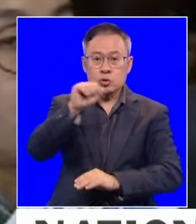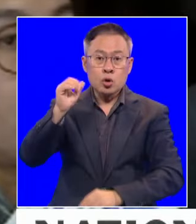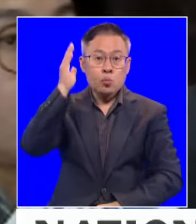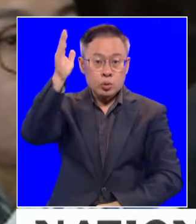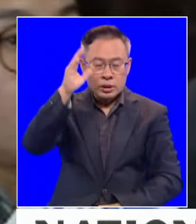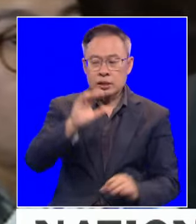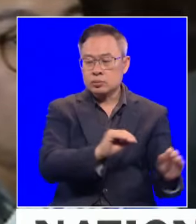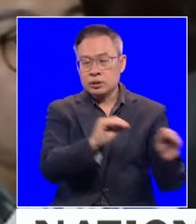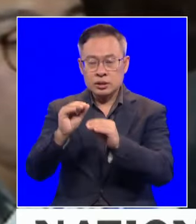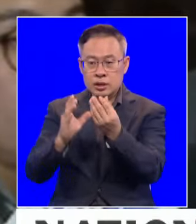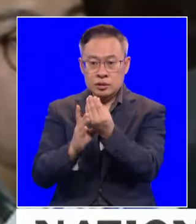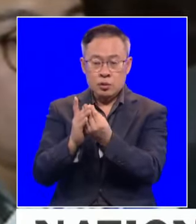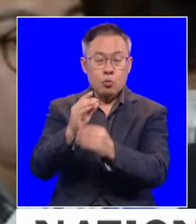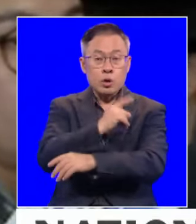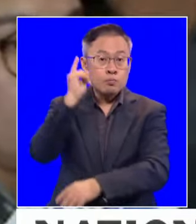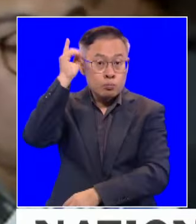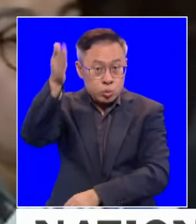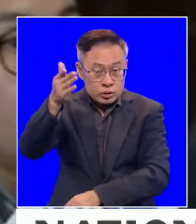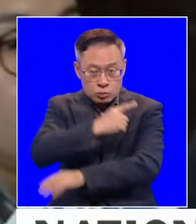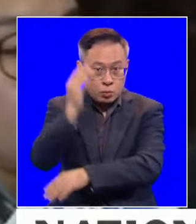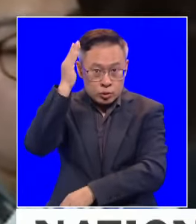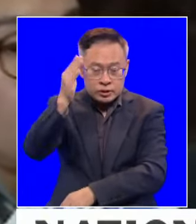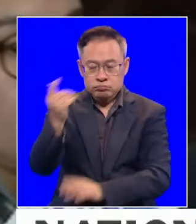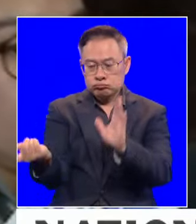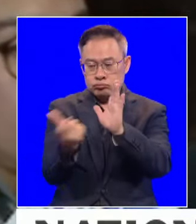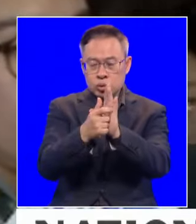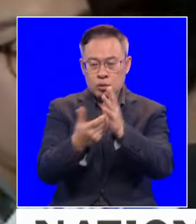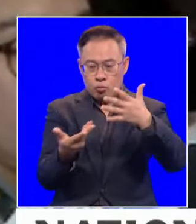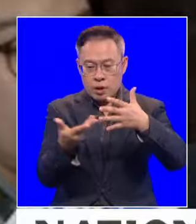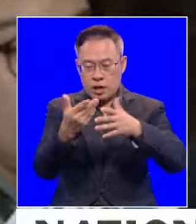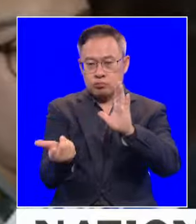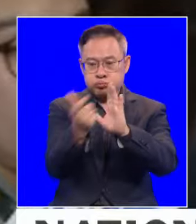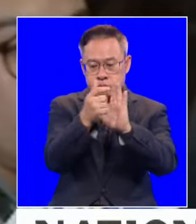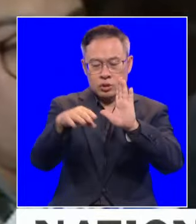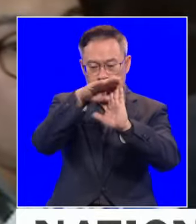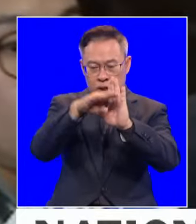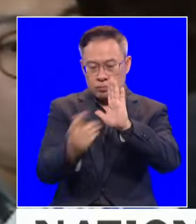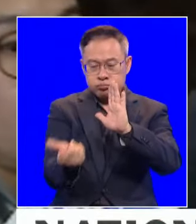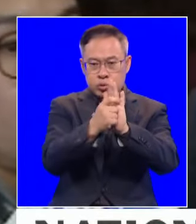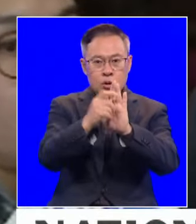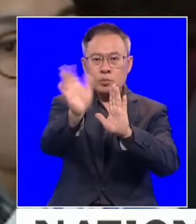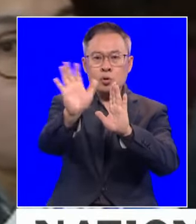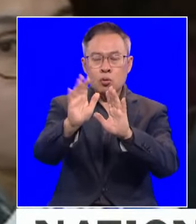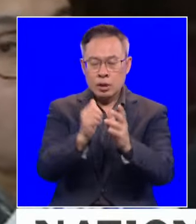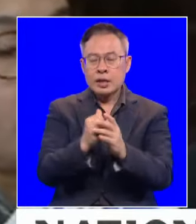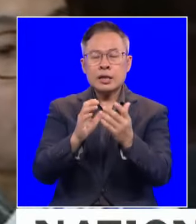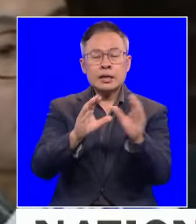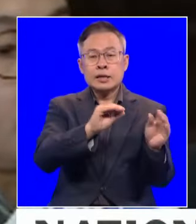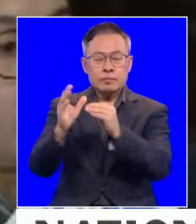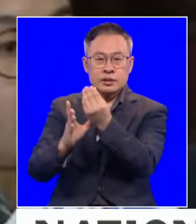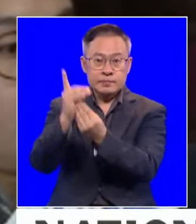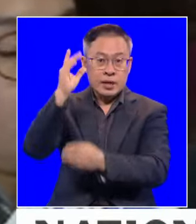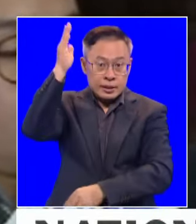นะวันนี้ในระเบียบวาระการประชุมไม่ได้บรรจุไว้ที่จะเลือกตั้งรองประธานคนที่หนึ่งในอาทิตย์นี้แต่ว่าตัวบุคค